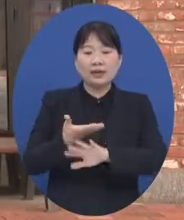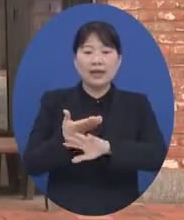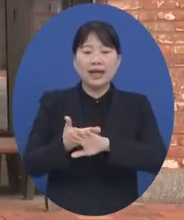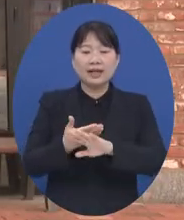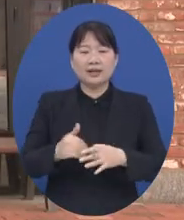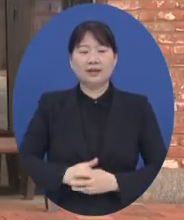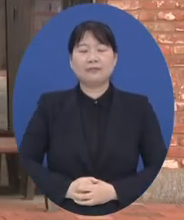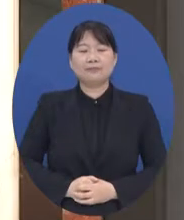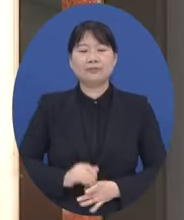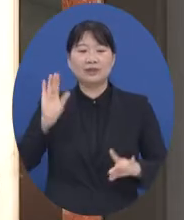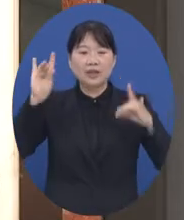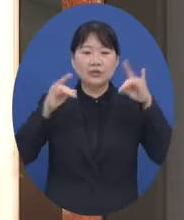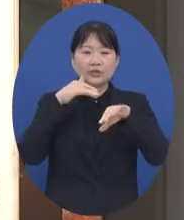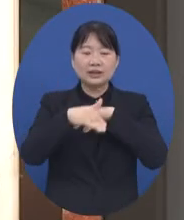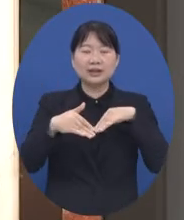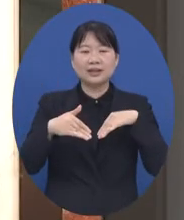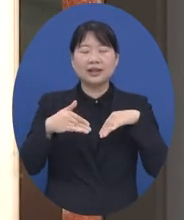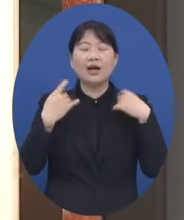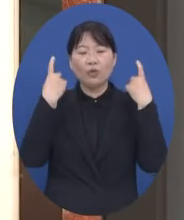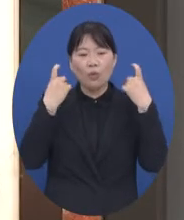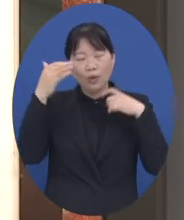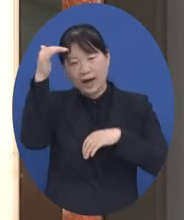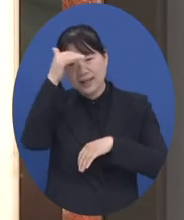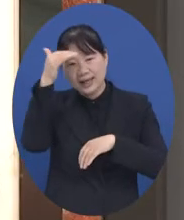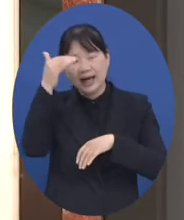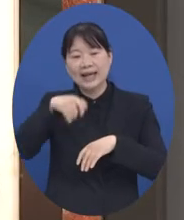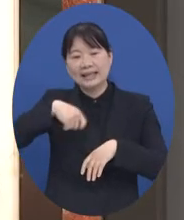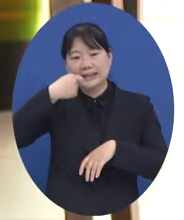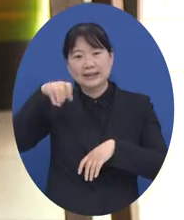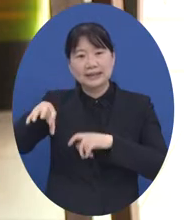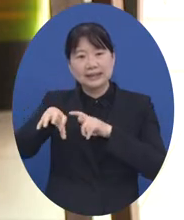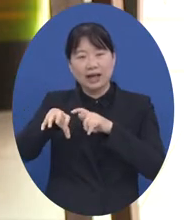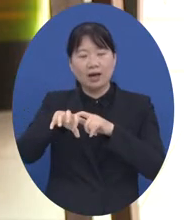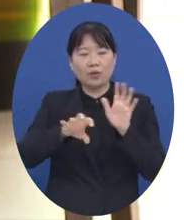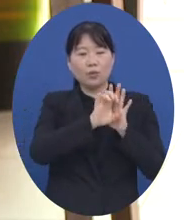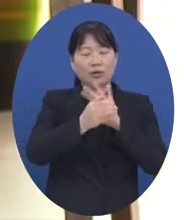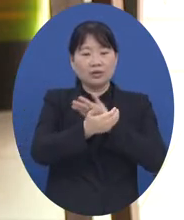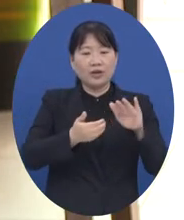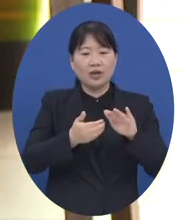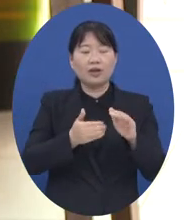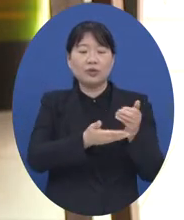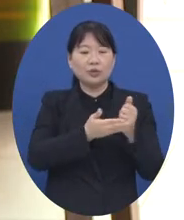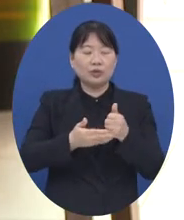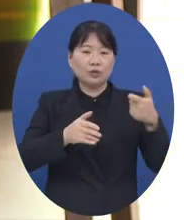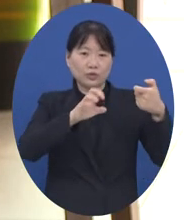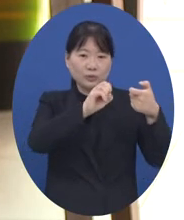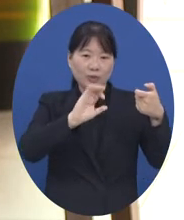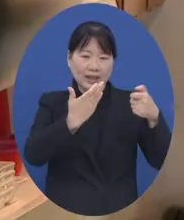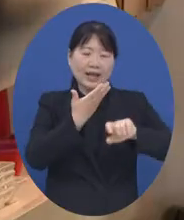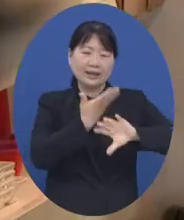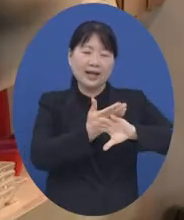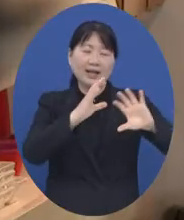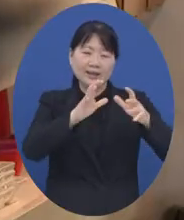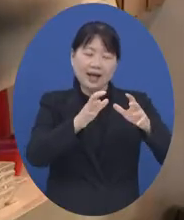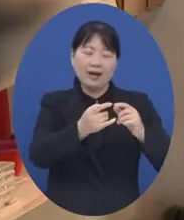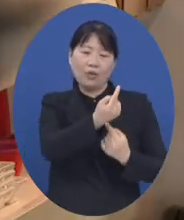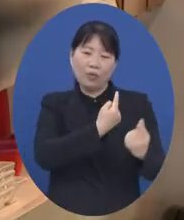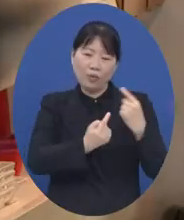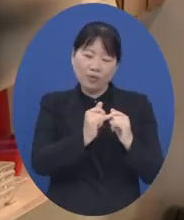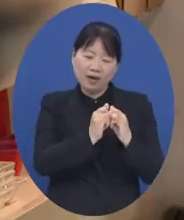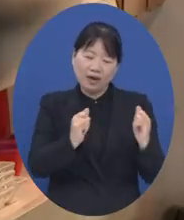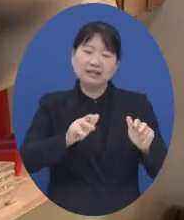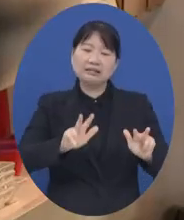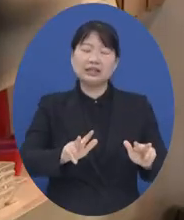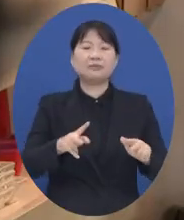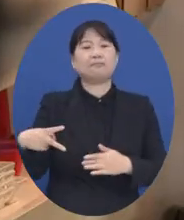태국식 관광 식당 코론 알구 전엔 손님의 60% 를 차지했던 9개의 관광객의 발길이 r